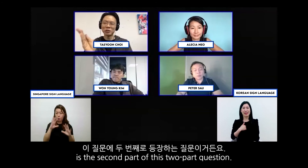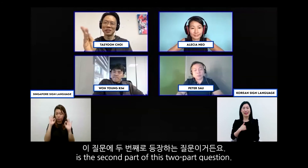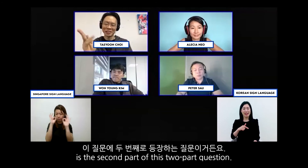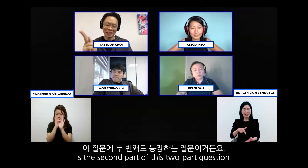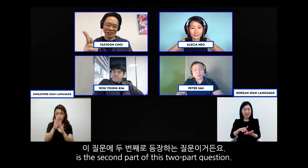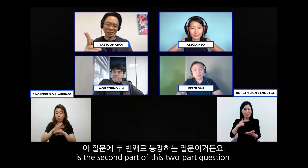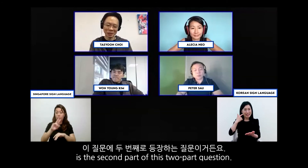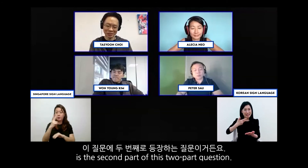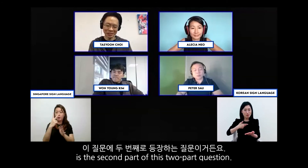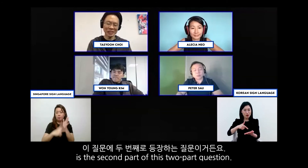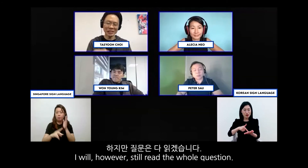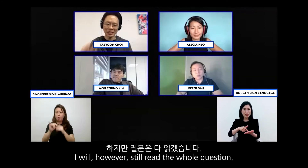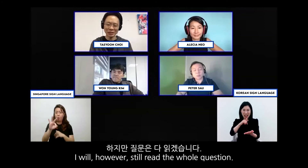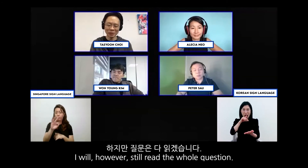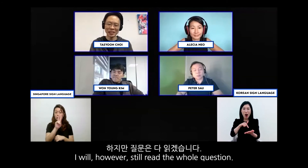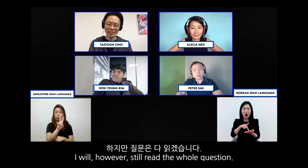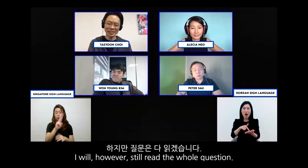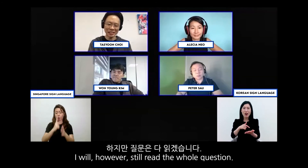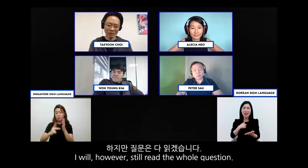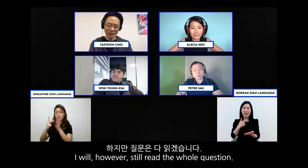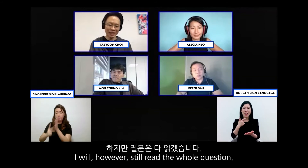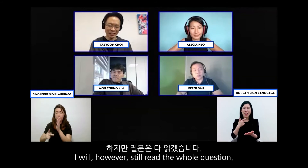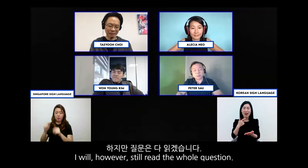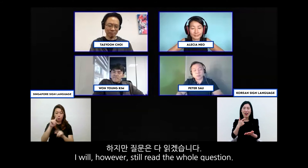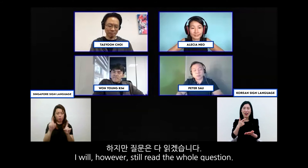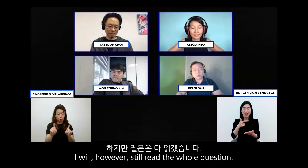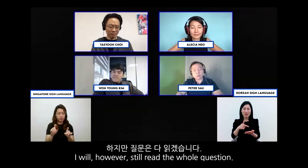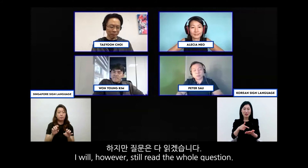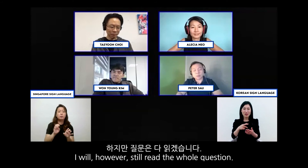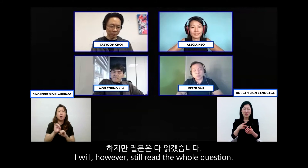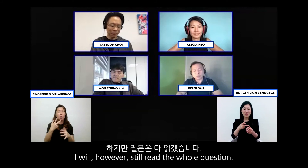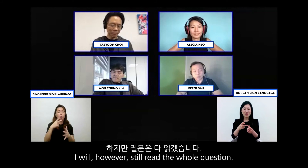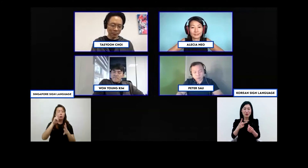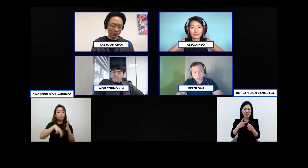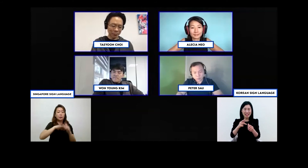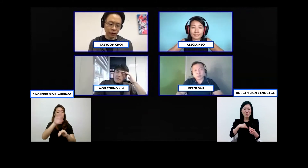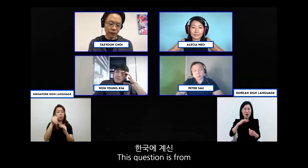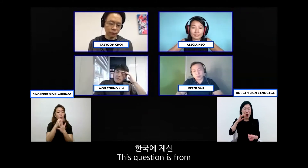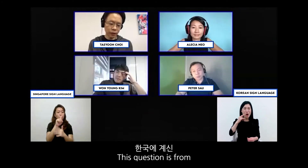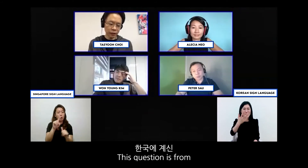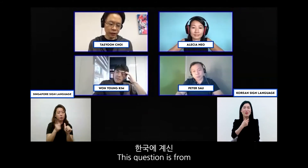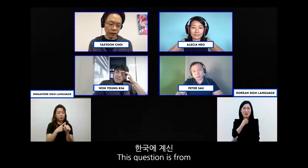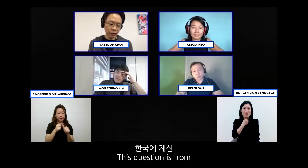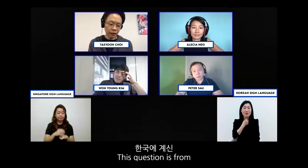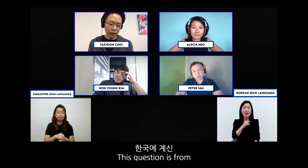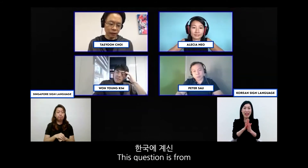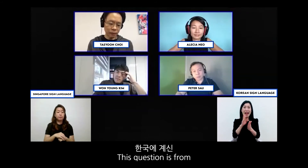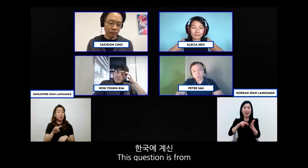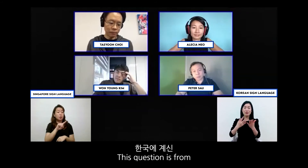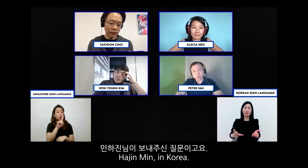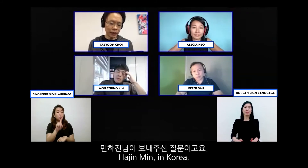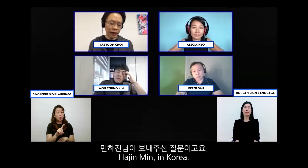두 번째로 등장하는 질문이거든요. 하지만 질문은 다 읽겠습니다. 한국에 계신